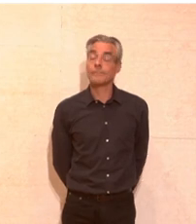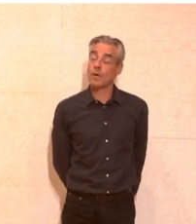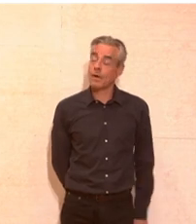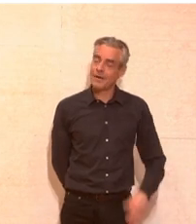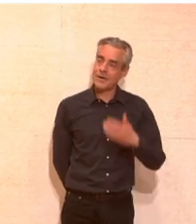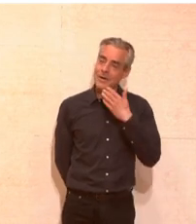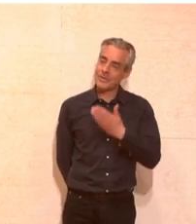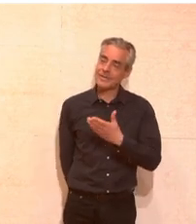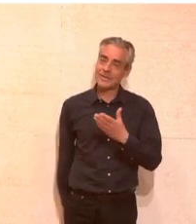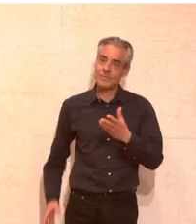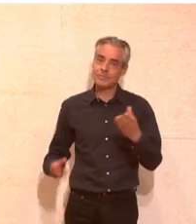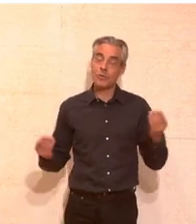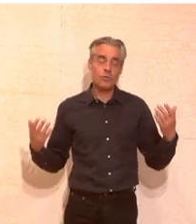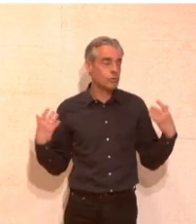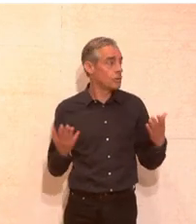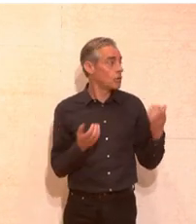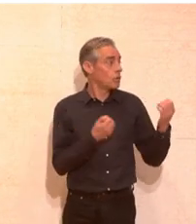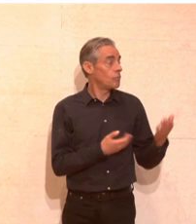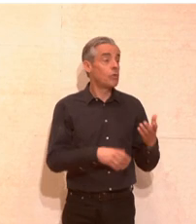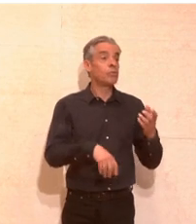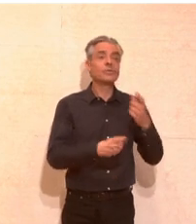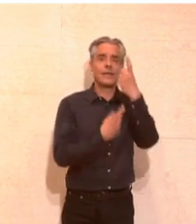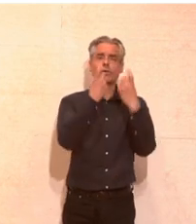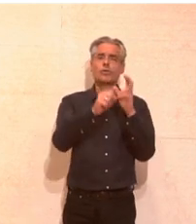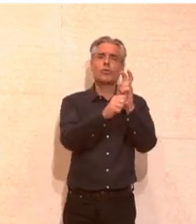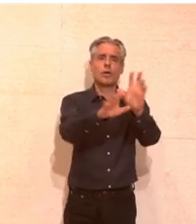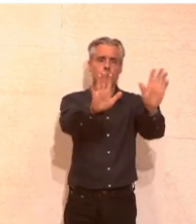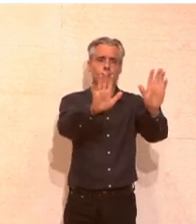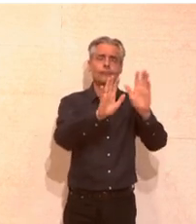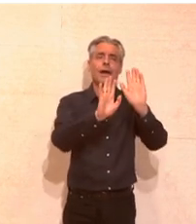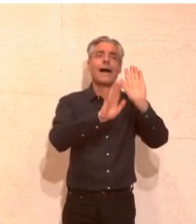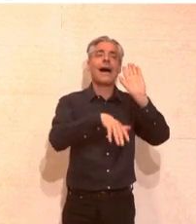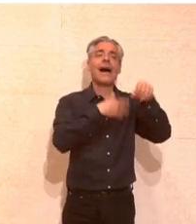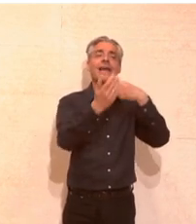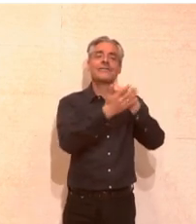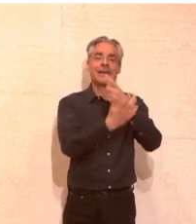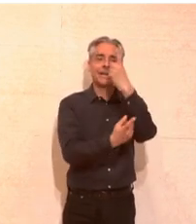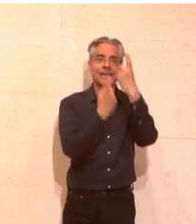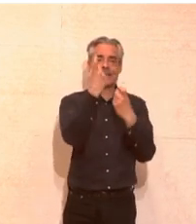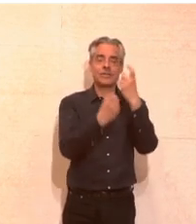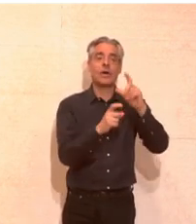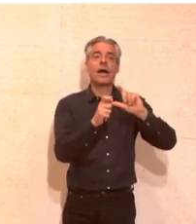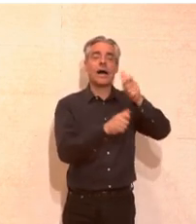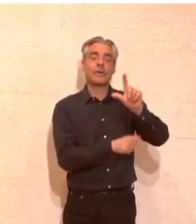Merci beaucoup Sylvie. Je vous propose qu'on garde nos questions et on posera les questions après la seconde intervenante. Donc je